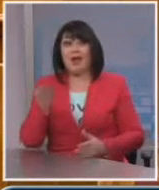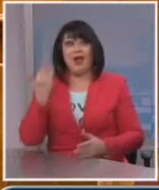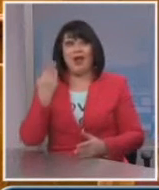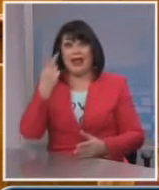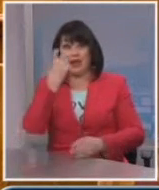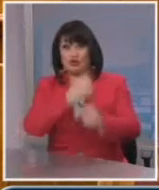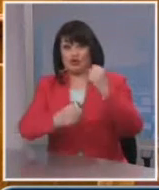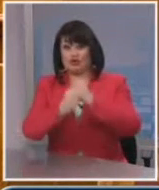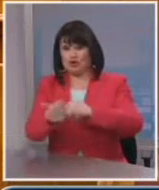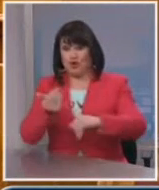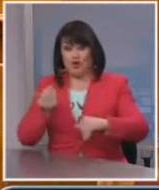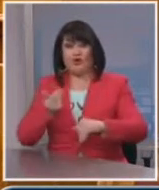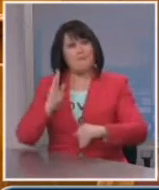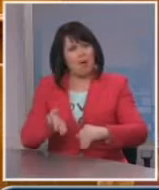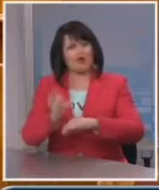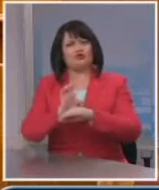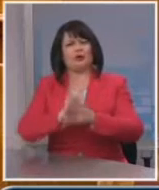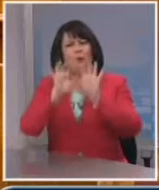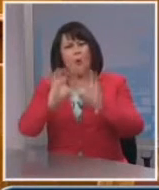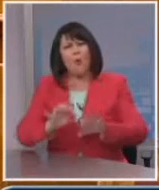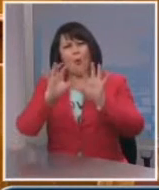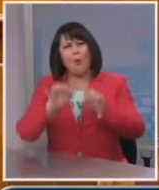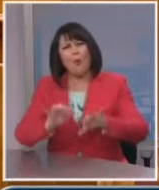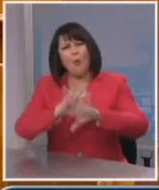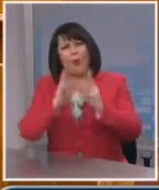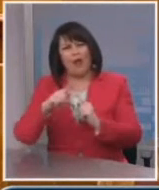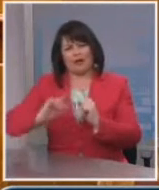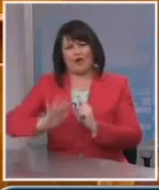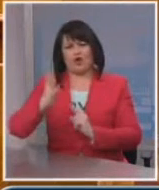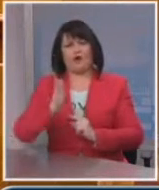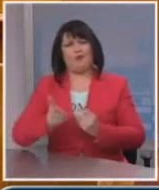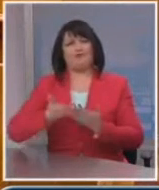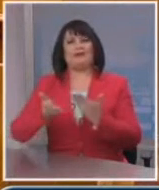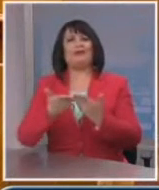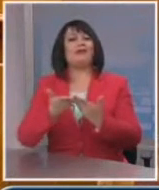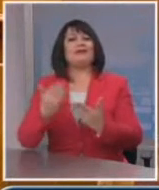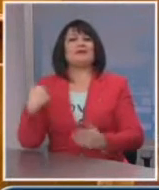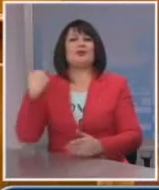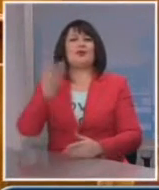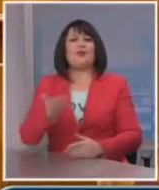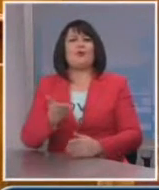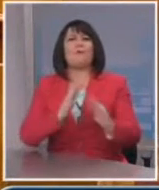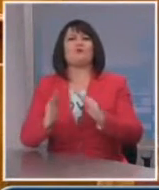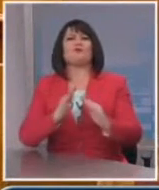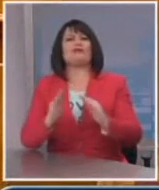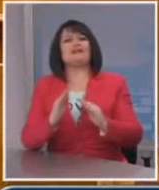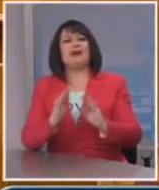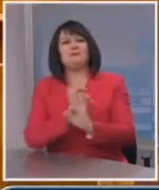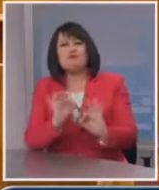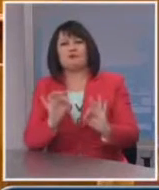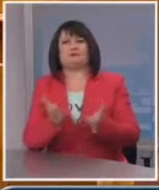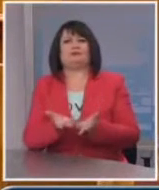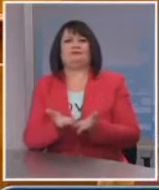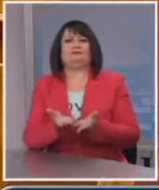και 20 χρόνια που υπήρχαν οι δυνατότητες της τεχνολογίας, πόσο θα είχαν προστατευτεί από